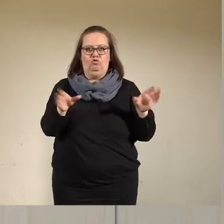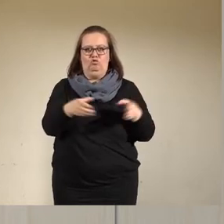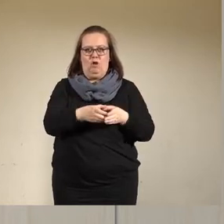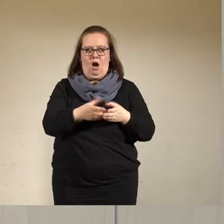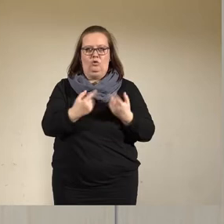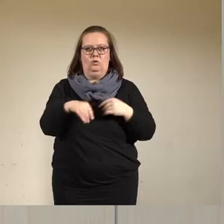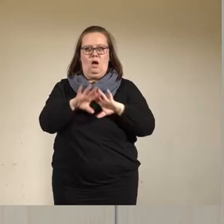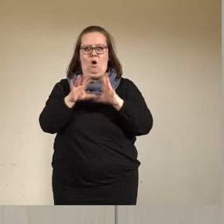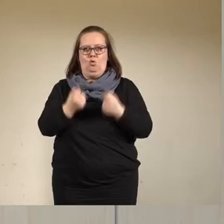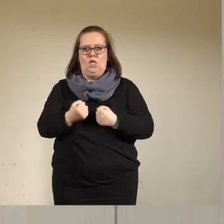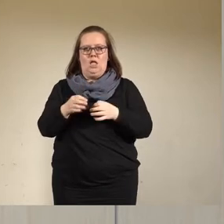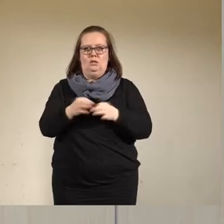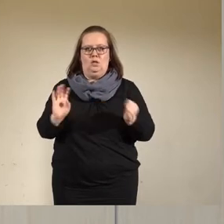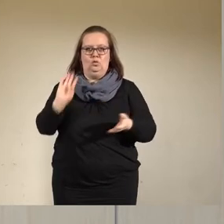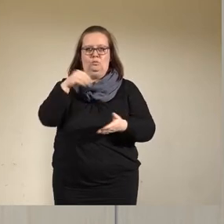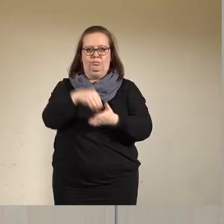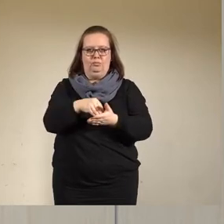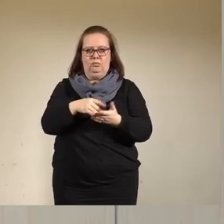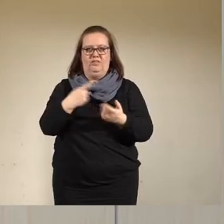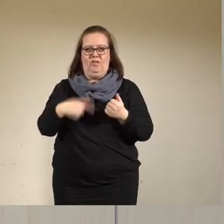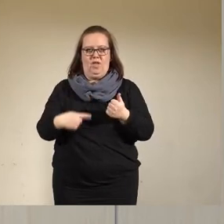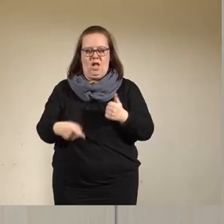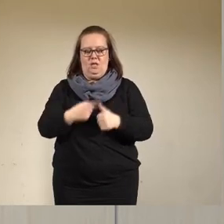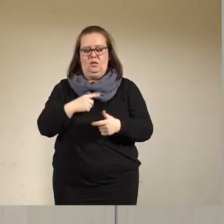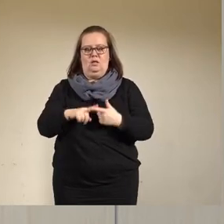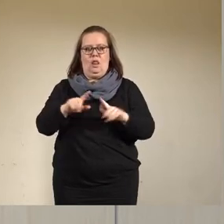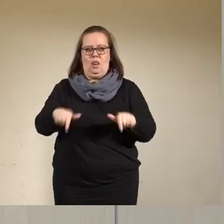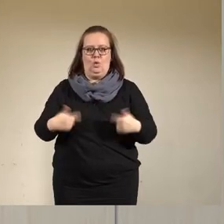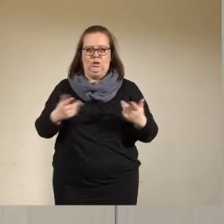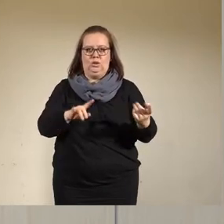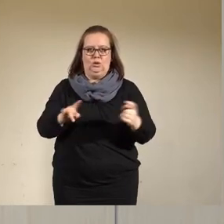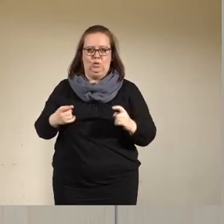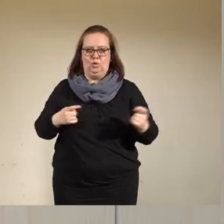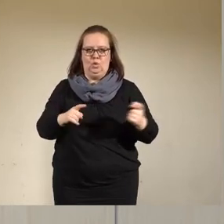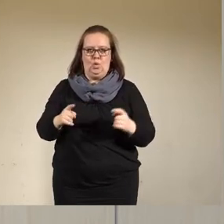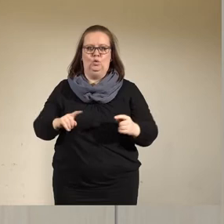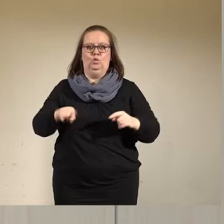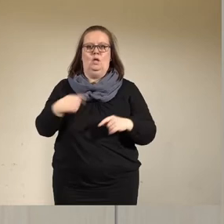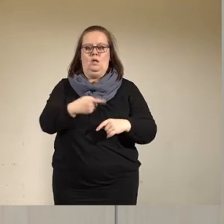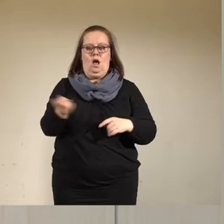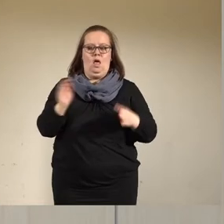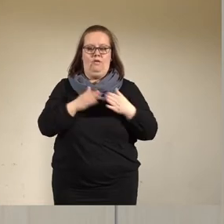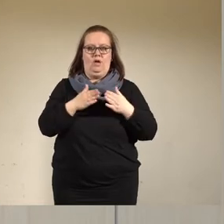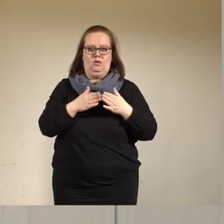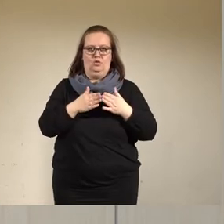in die Haushaltssatzung einzuschreiben. Dann ging die Diskussion los und dann haben alle